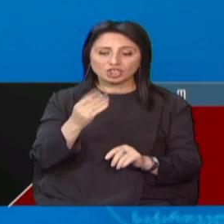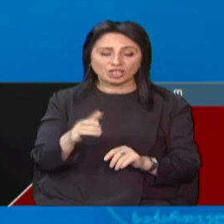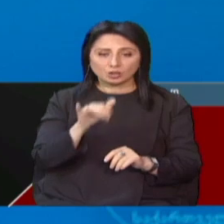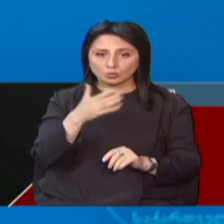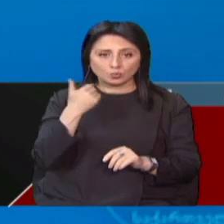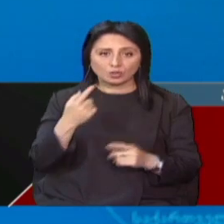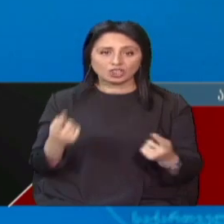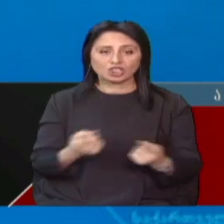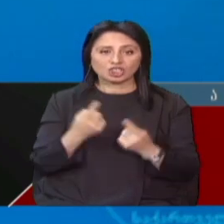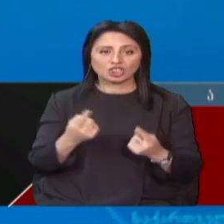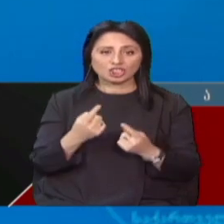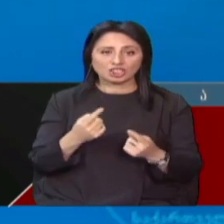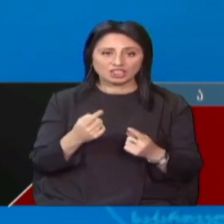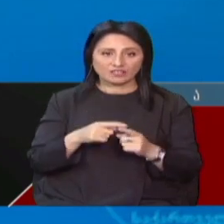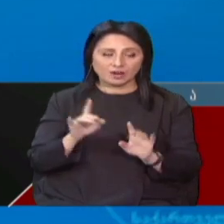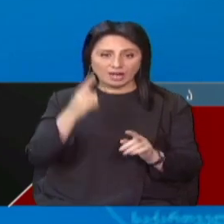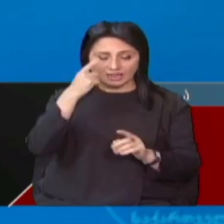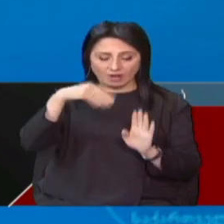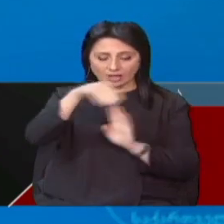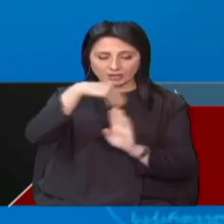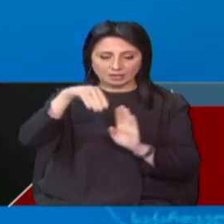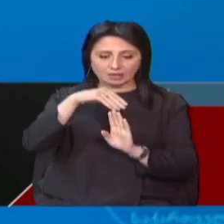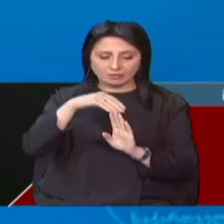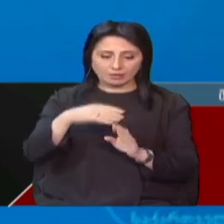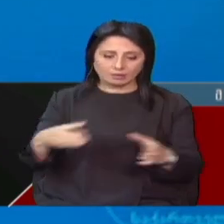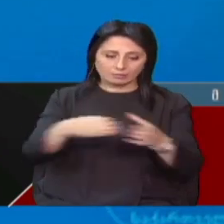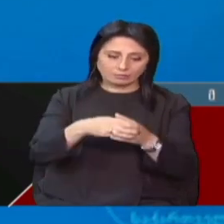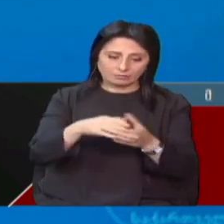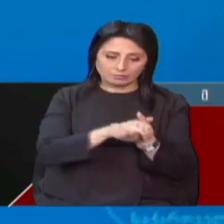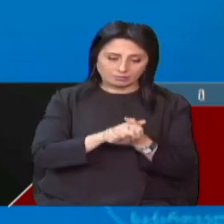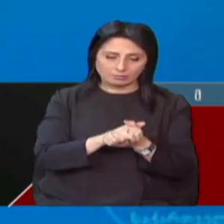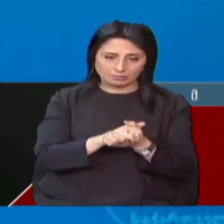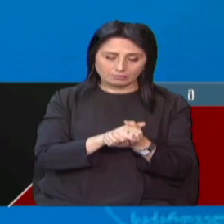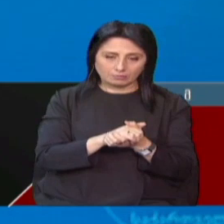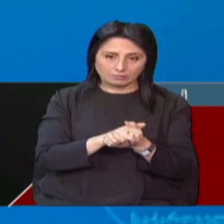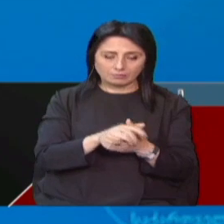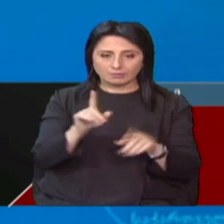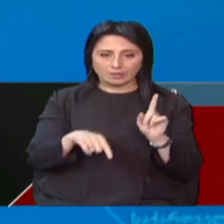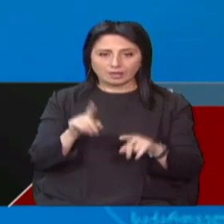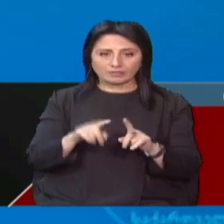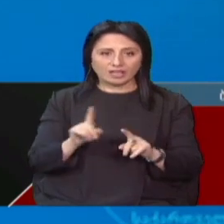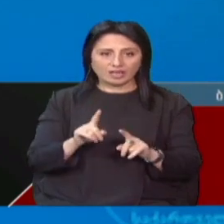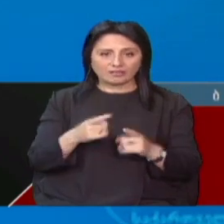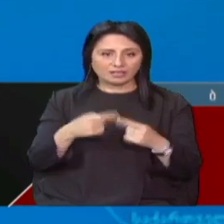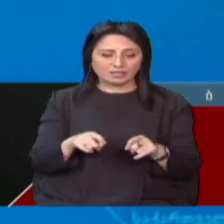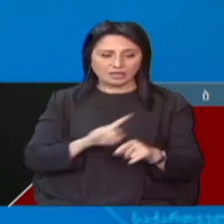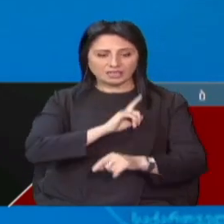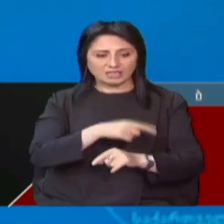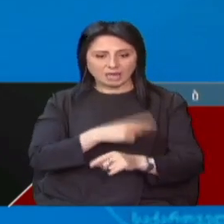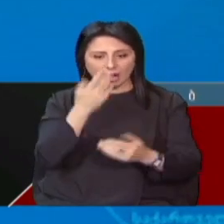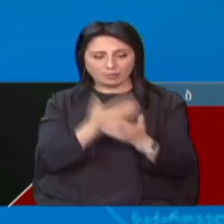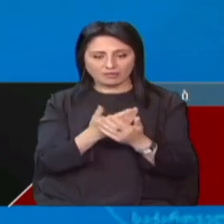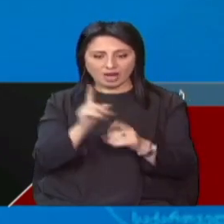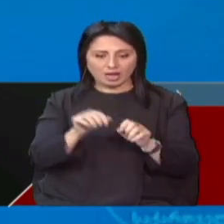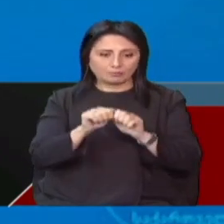საჩემში ოპოზიციას არ მერე შანსი არ აქვს. თვალის ახოვის ტაქტიკა აქვს ხოლმე, ხან გაერთიანებიან, გაერთიანდებიან და რაღაც ერთიან ძალა უნდა თაჩვენონ,